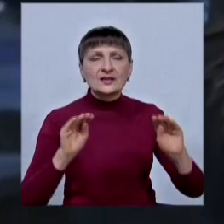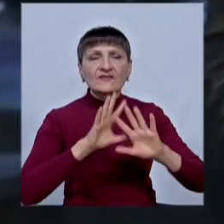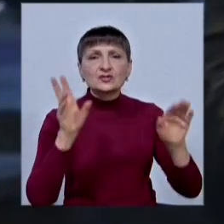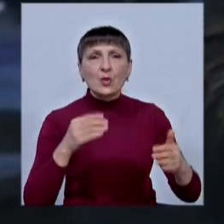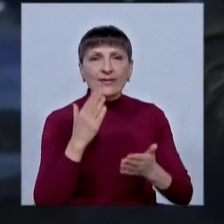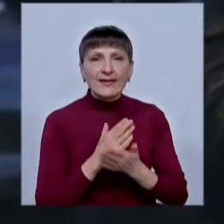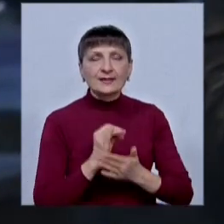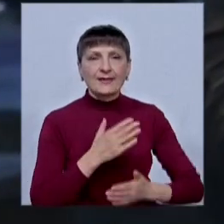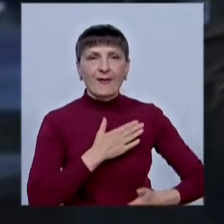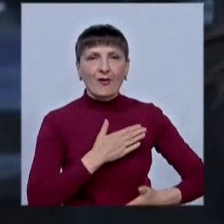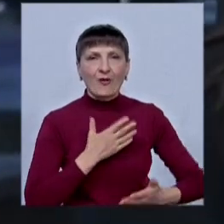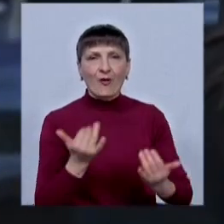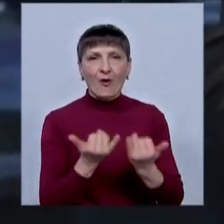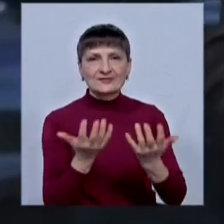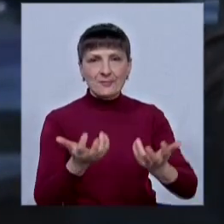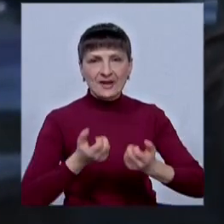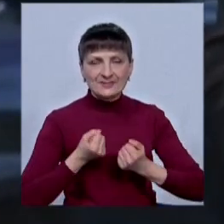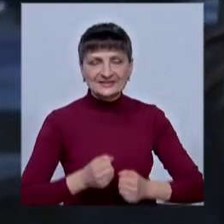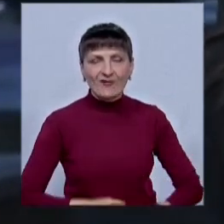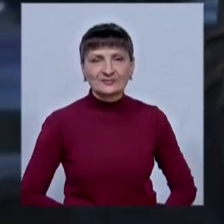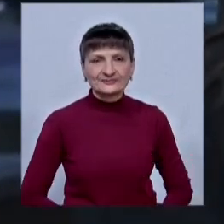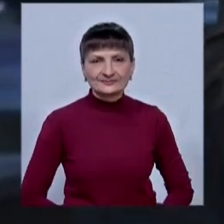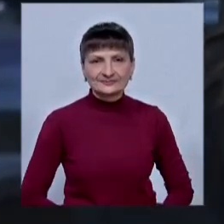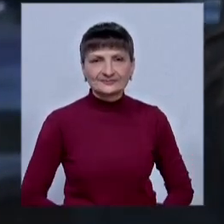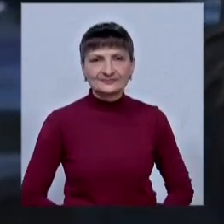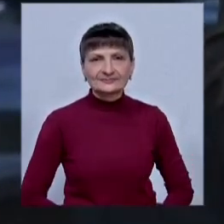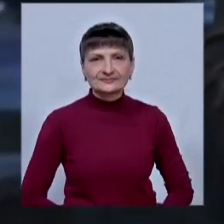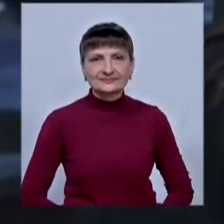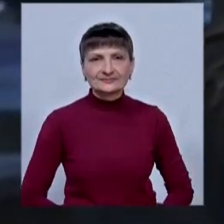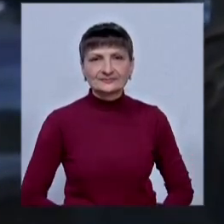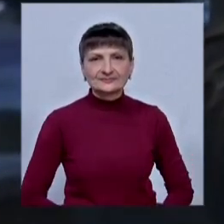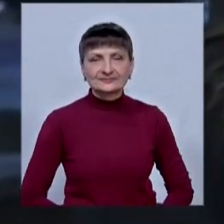теплым гостеприимством. Мира Альжанова, Даниар Умар, телеканал Алматы, Нурсултан.